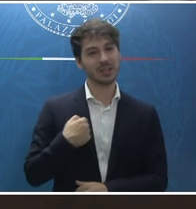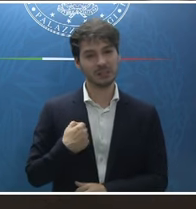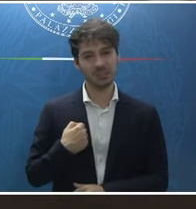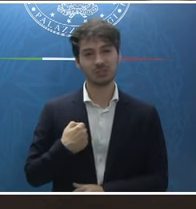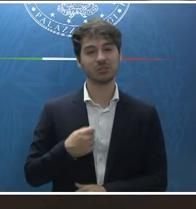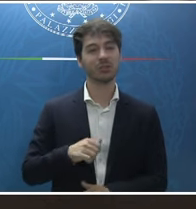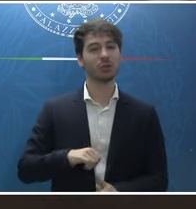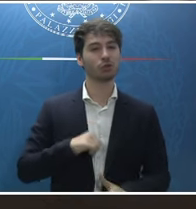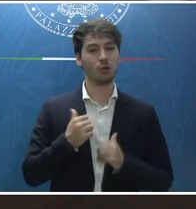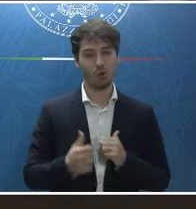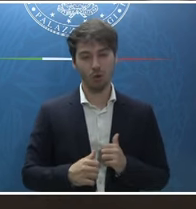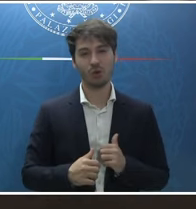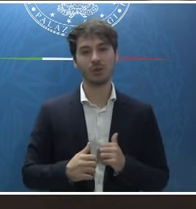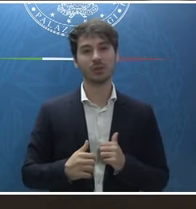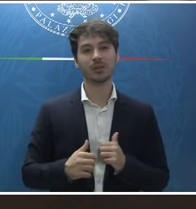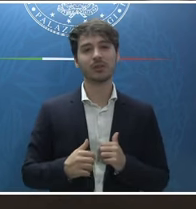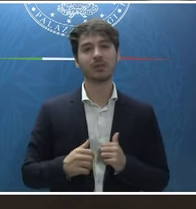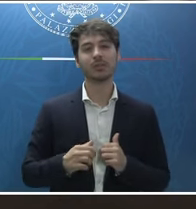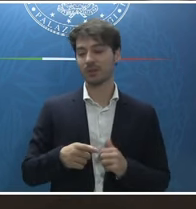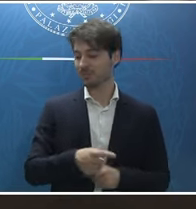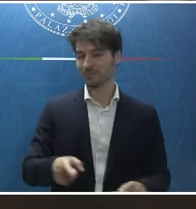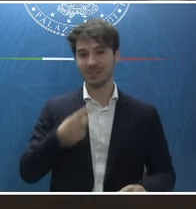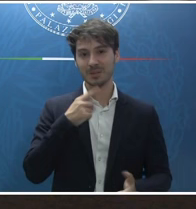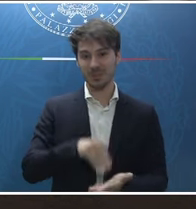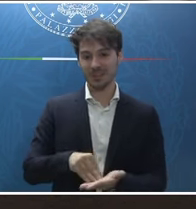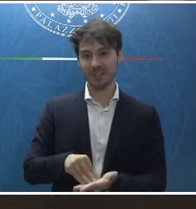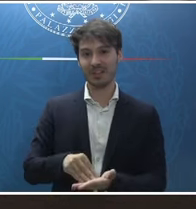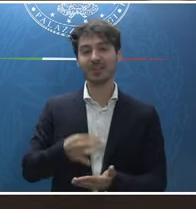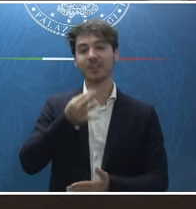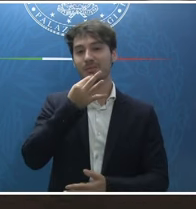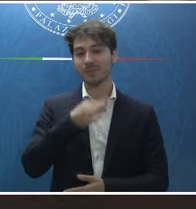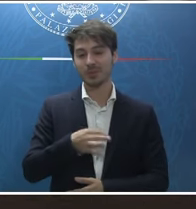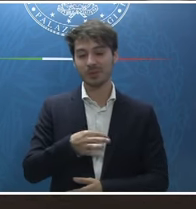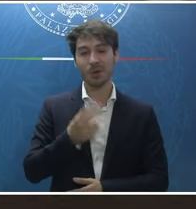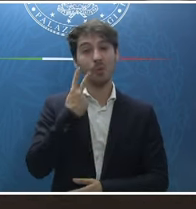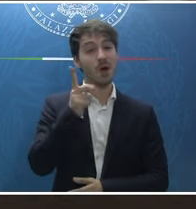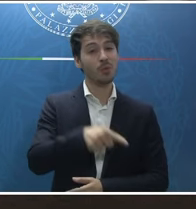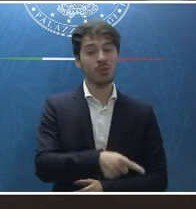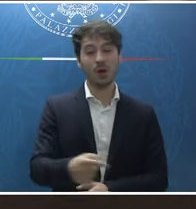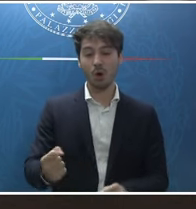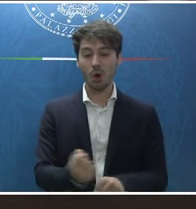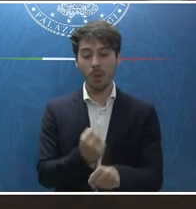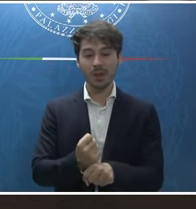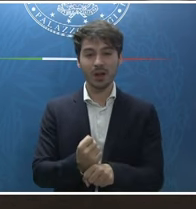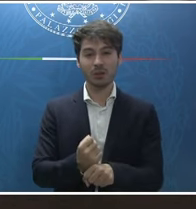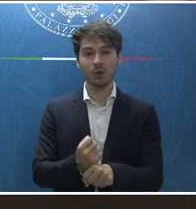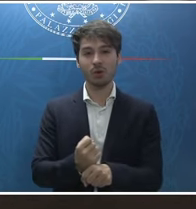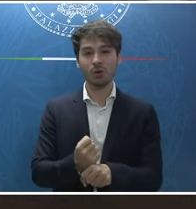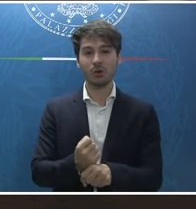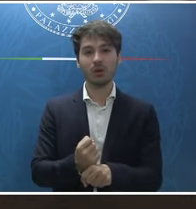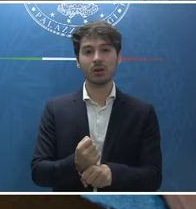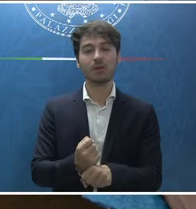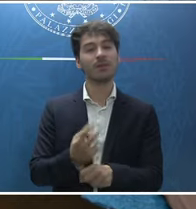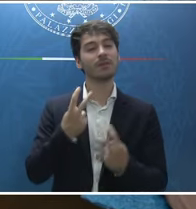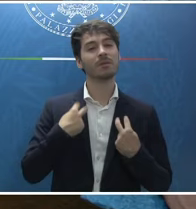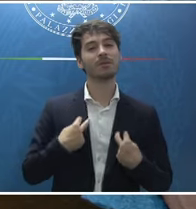tanti dolori, invece ce l'hanno fatta. E guarda questi operatori che hanno dedicato tutta e che dedicano tutta la